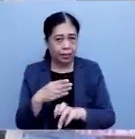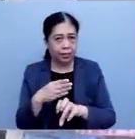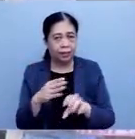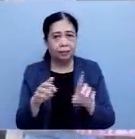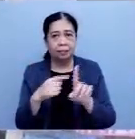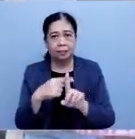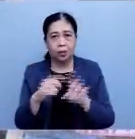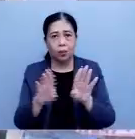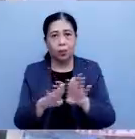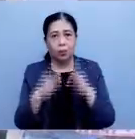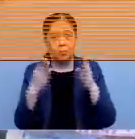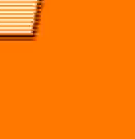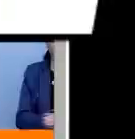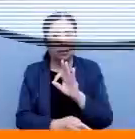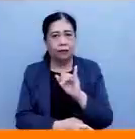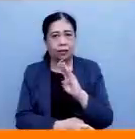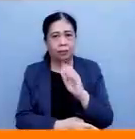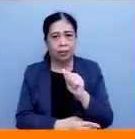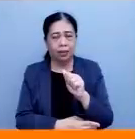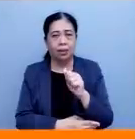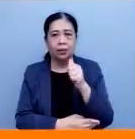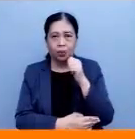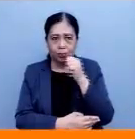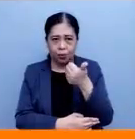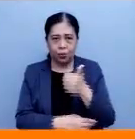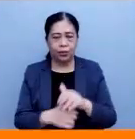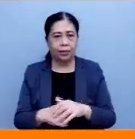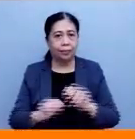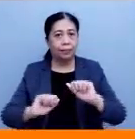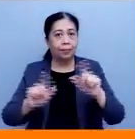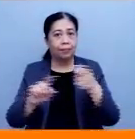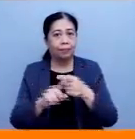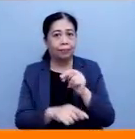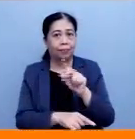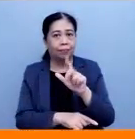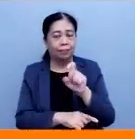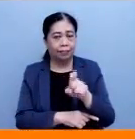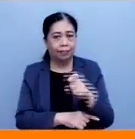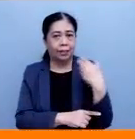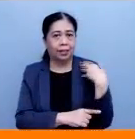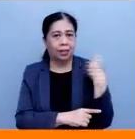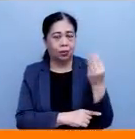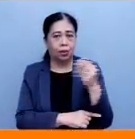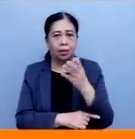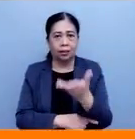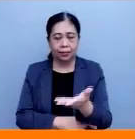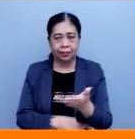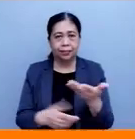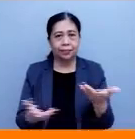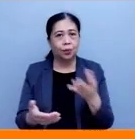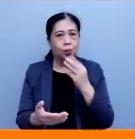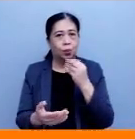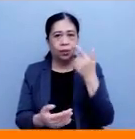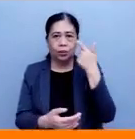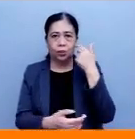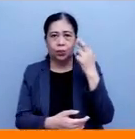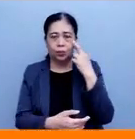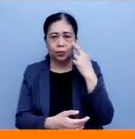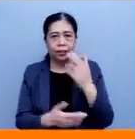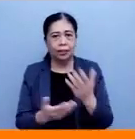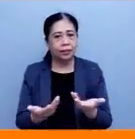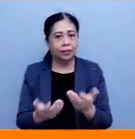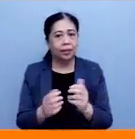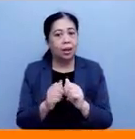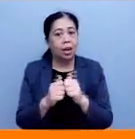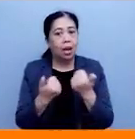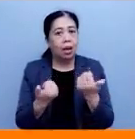ng FIBA World Cup bukas. Live mula sa NLEX Balintawak, nasa frontline ng balitang yan, si Gio Robles. Gio,